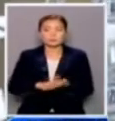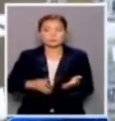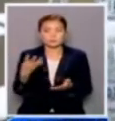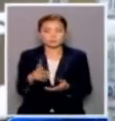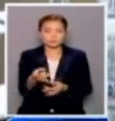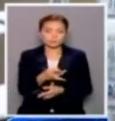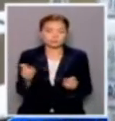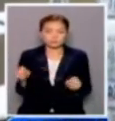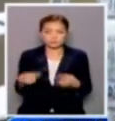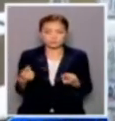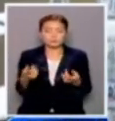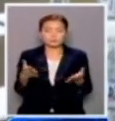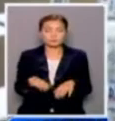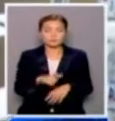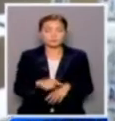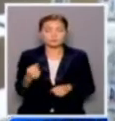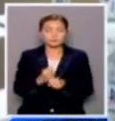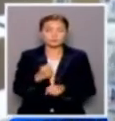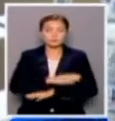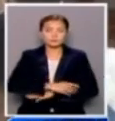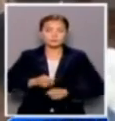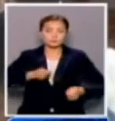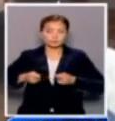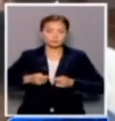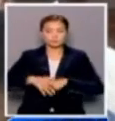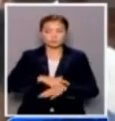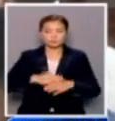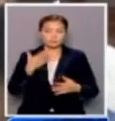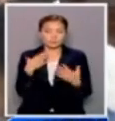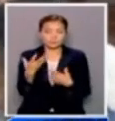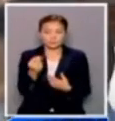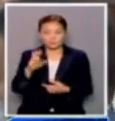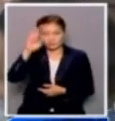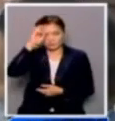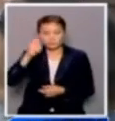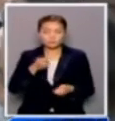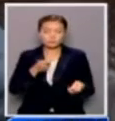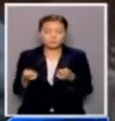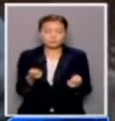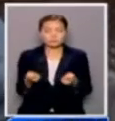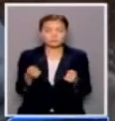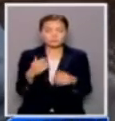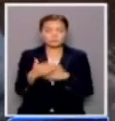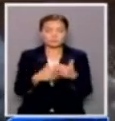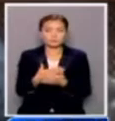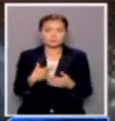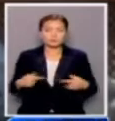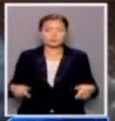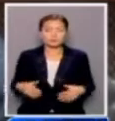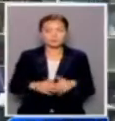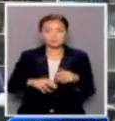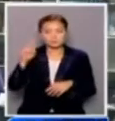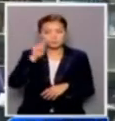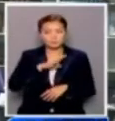4-ті өңірлік даму, қалғаны адами ресурстарды басқару, халықаралық қатынастар, мемлекеттік саясат, менеджмент мамандығы бойынша